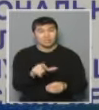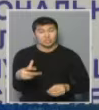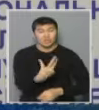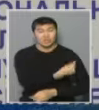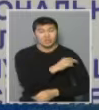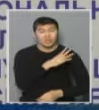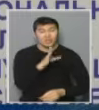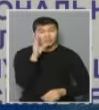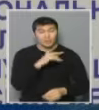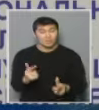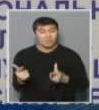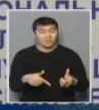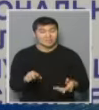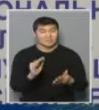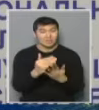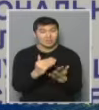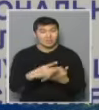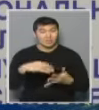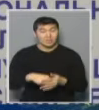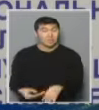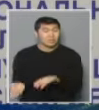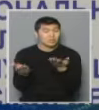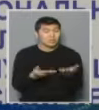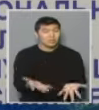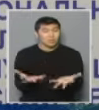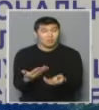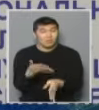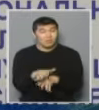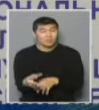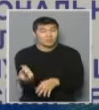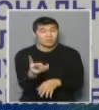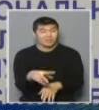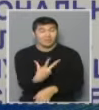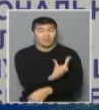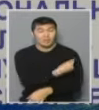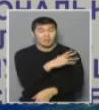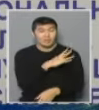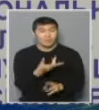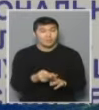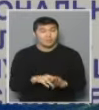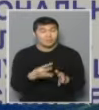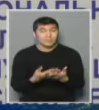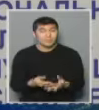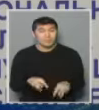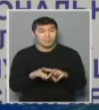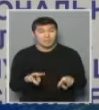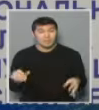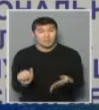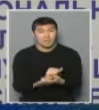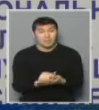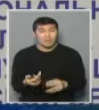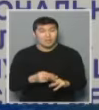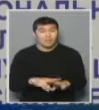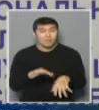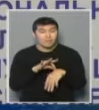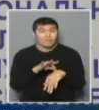человек. Мы уже подготовили списки. Будем приглашать тех, кто получил полностью оба компонента. По утвержденному министерством документу